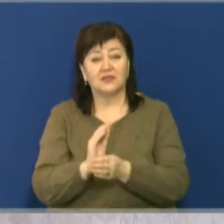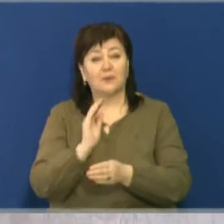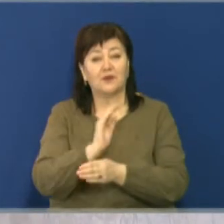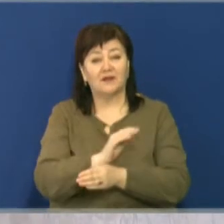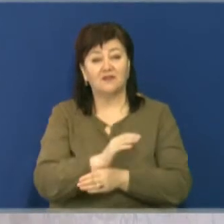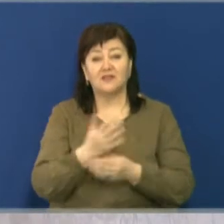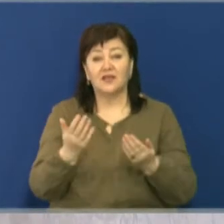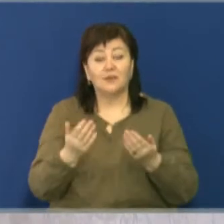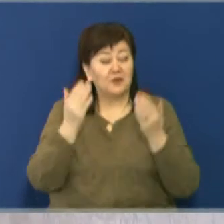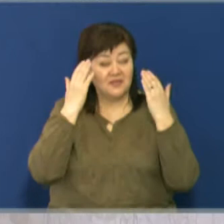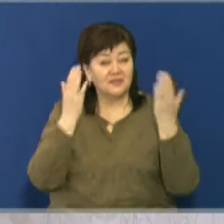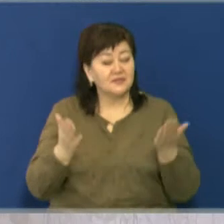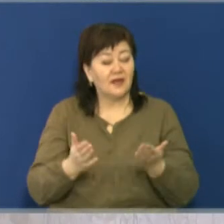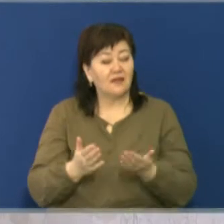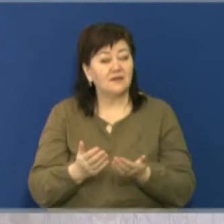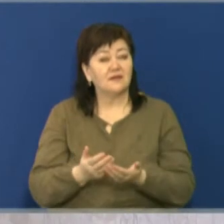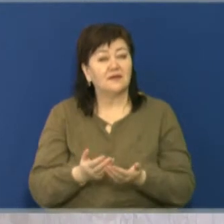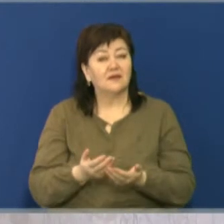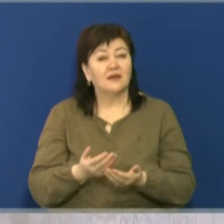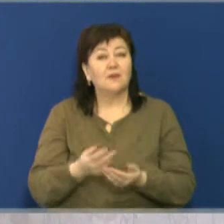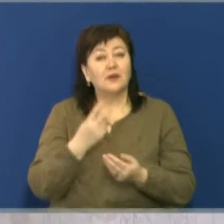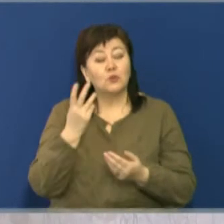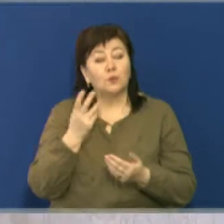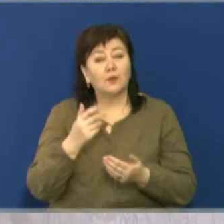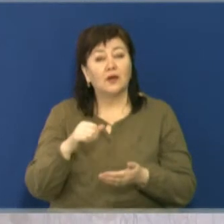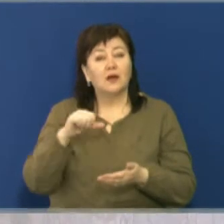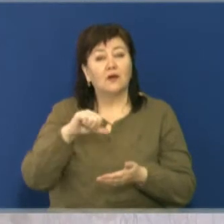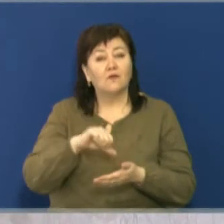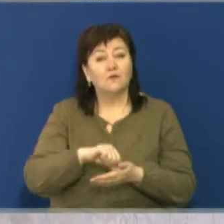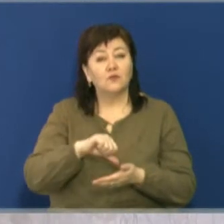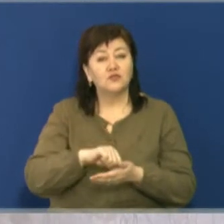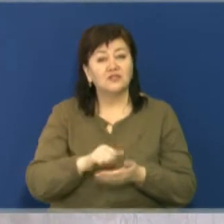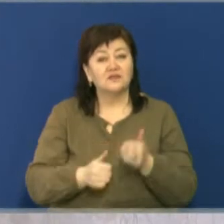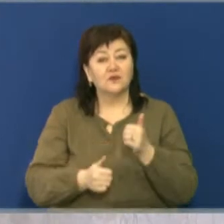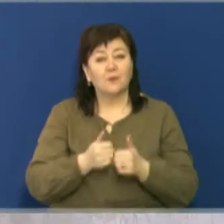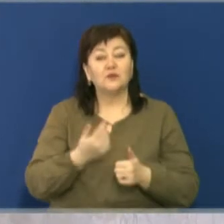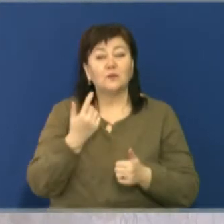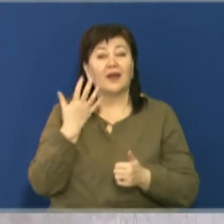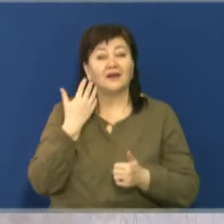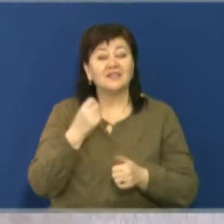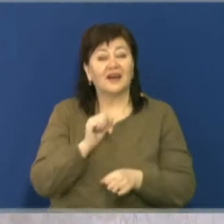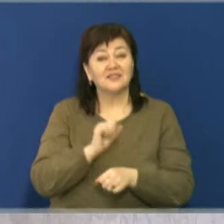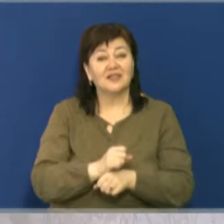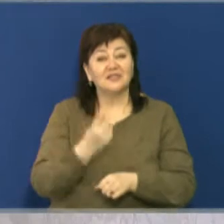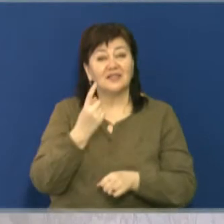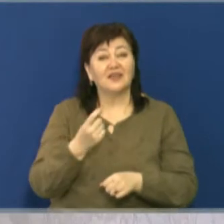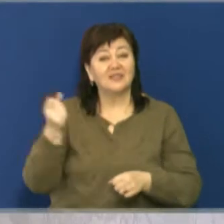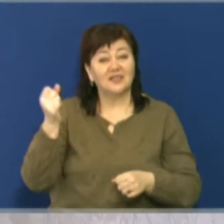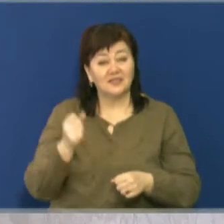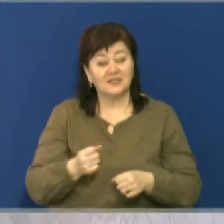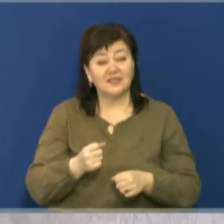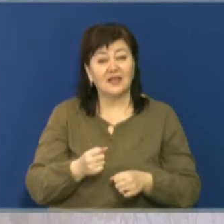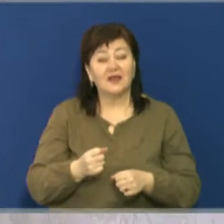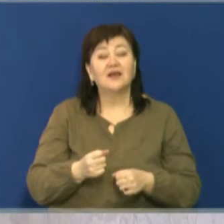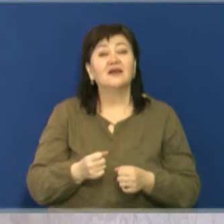бұдан беймәлім болдық. Сол бір байқауға бір жұма уақыт қалған кезде ол кісі бізден хабарласып сүйінші сұрады. Біз